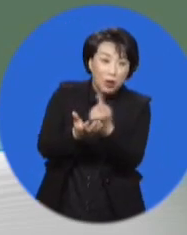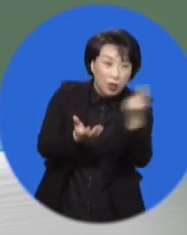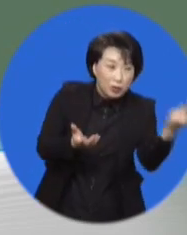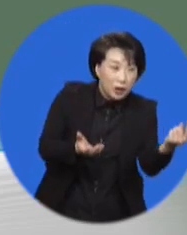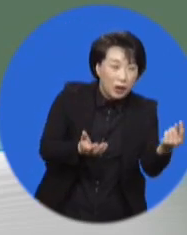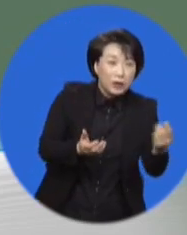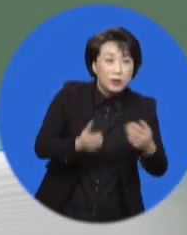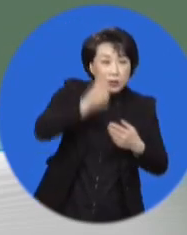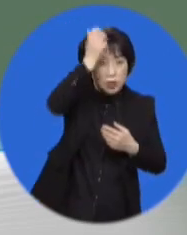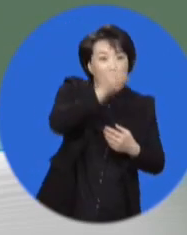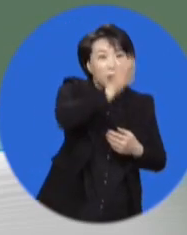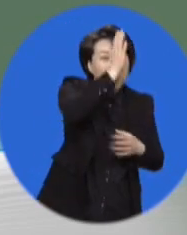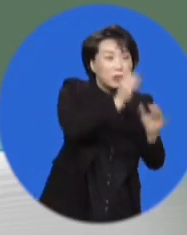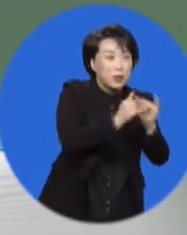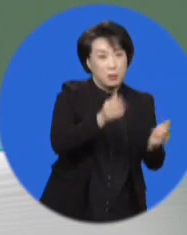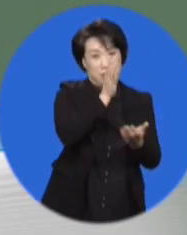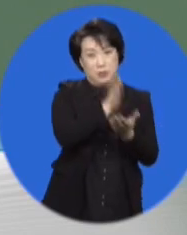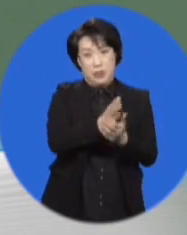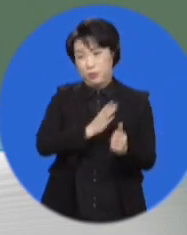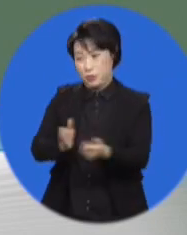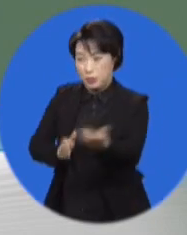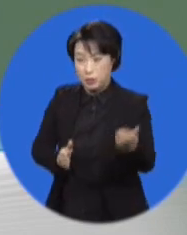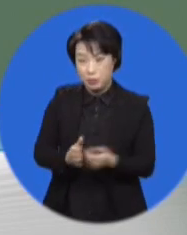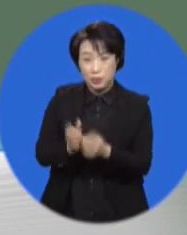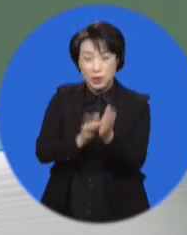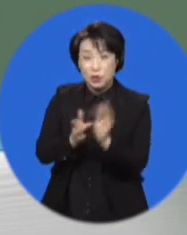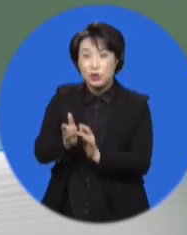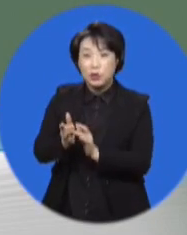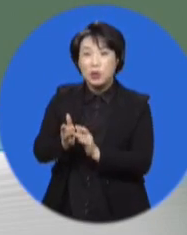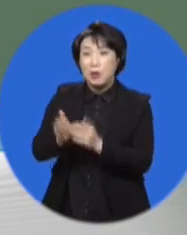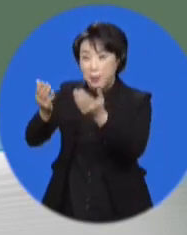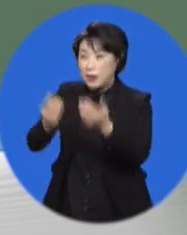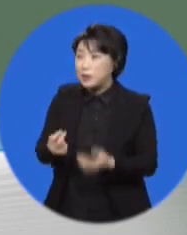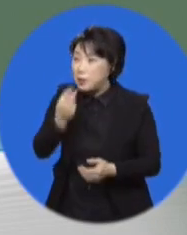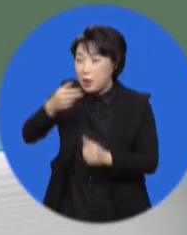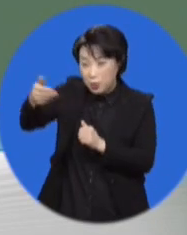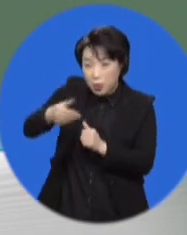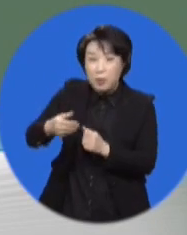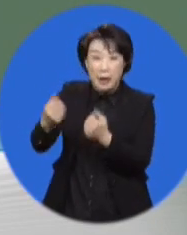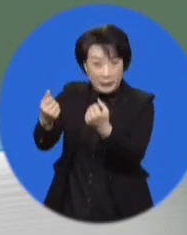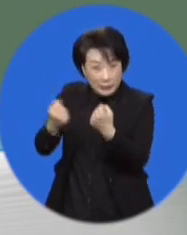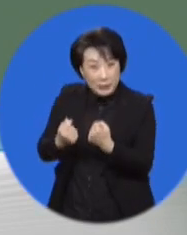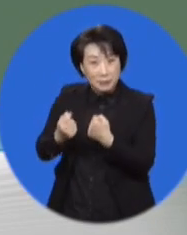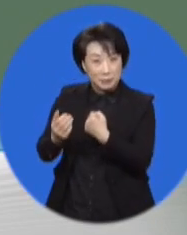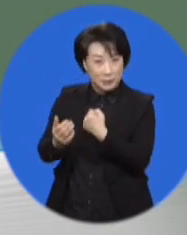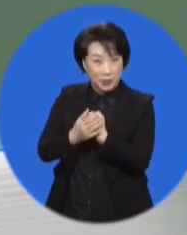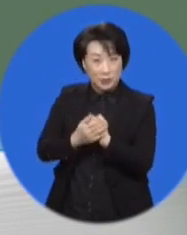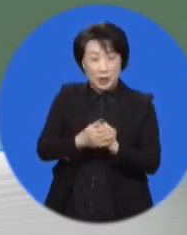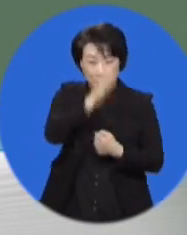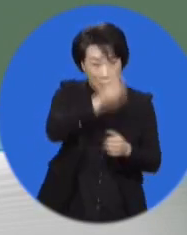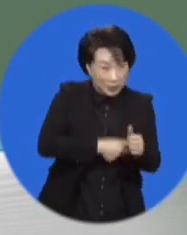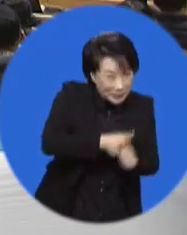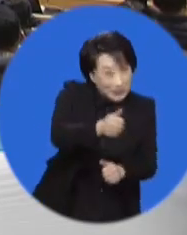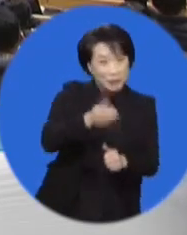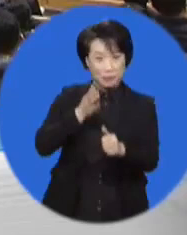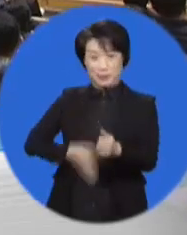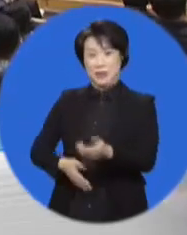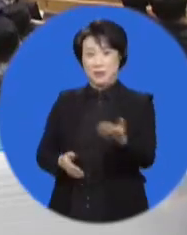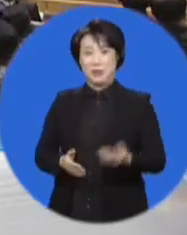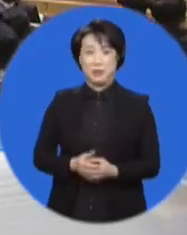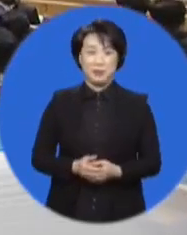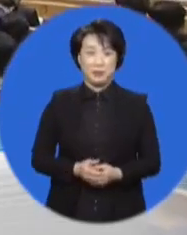영으로 병든 자 되지 말고 예수로부터 받는 생명에 공급되는 힘으로 질병을 이겨라 이 말이오.